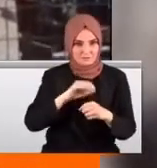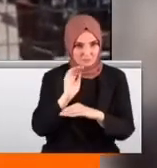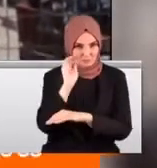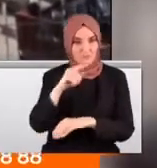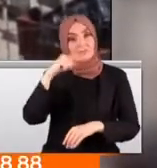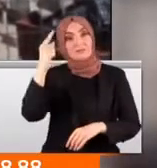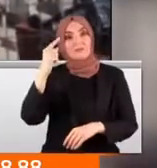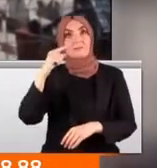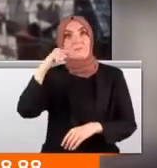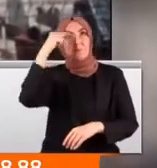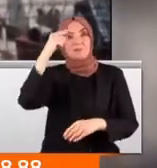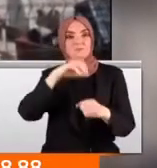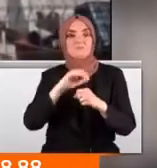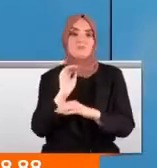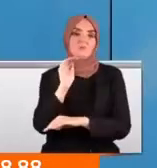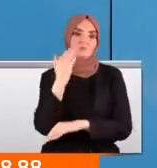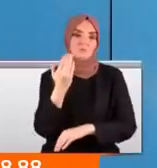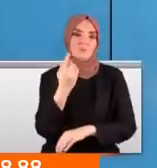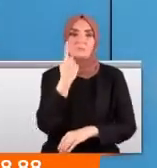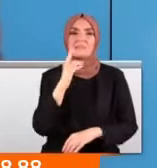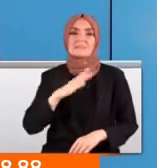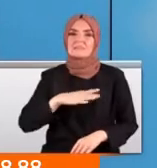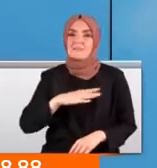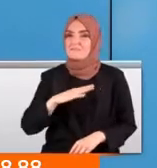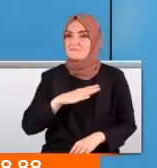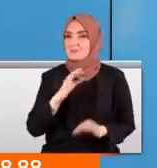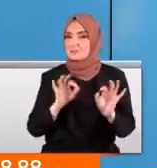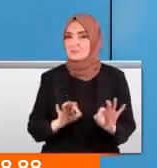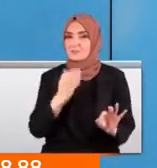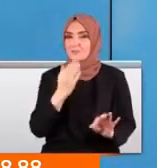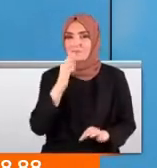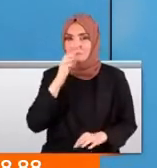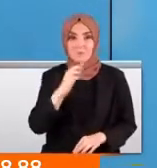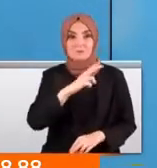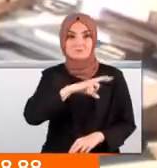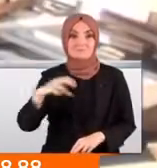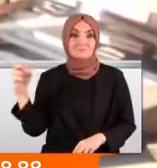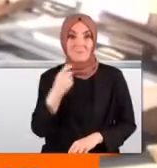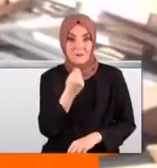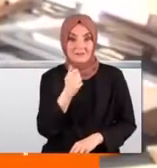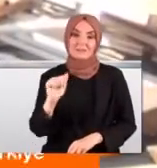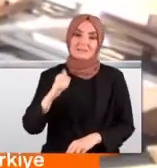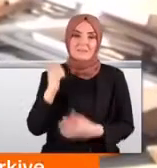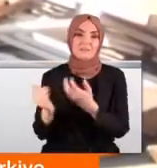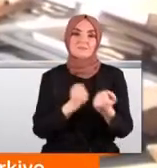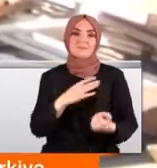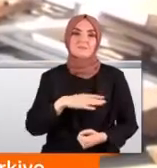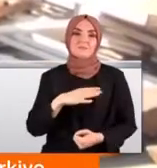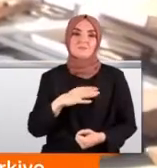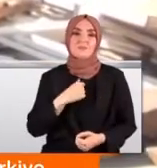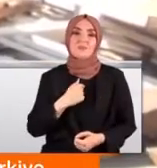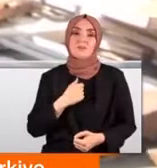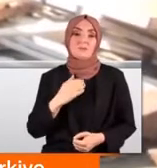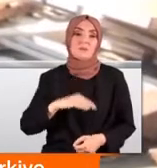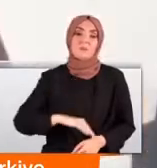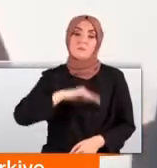Şimdi tek bir istekleri var. O da dolandırıcılara kaptırdıkları paralarına tekrar kavuşabilmek. Bizim iflahımız söküldü yani. Hakadak